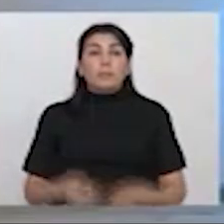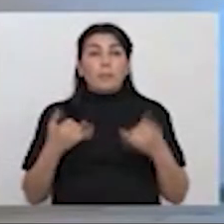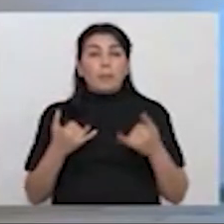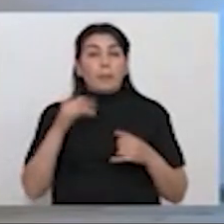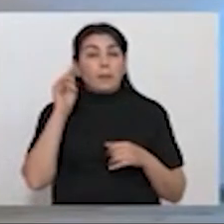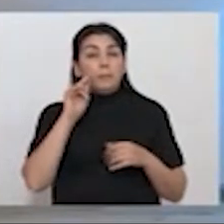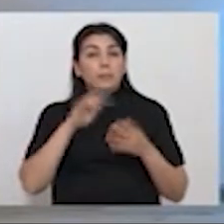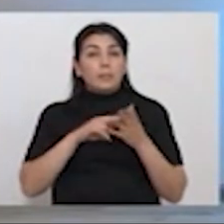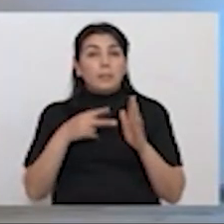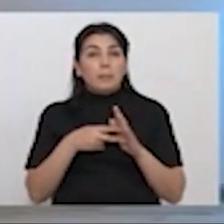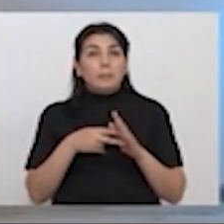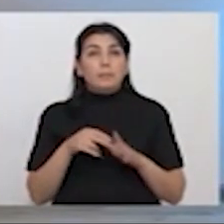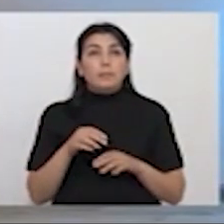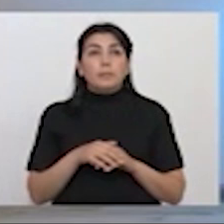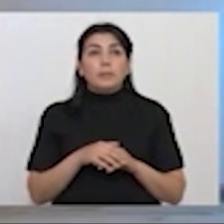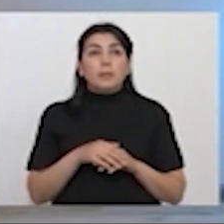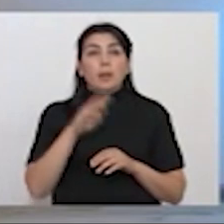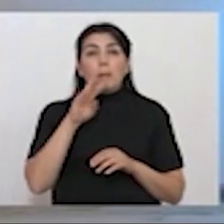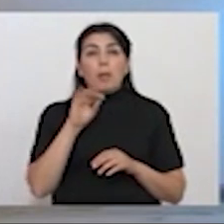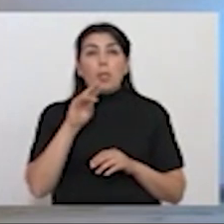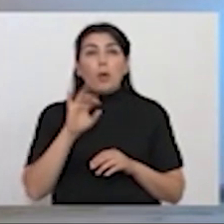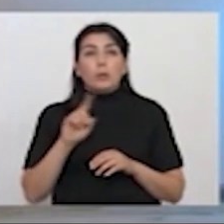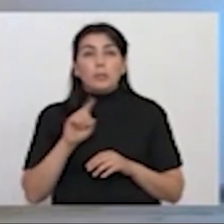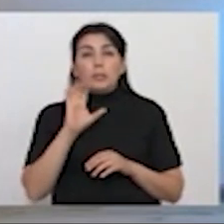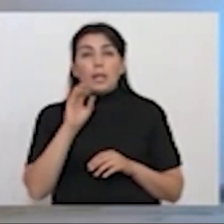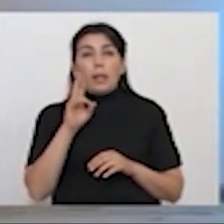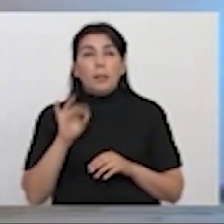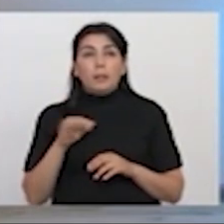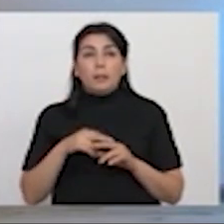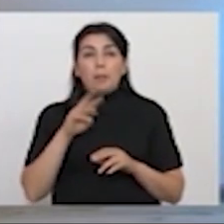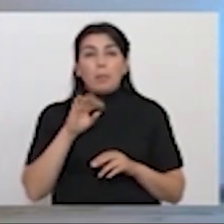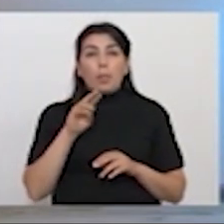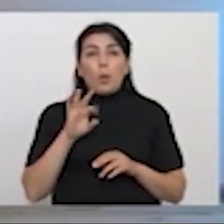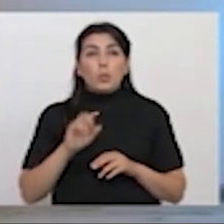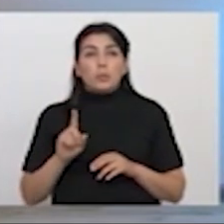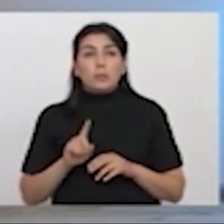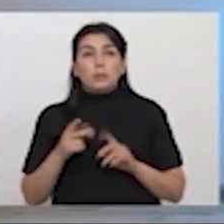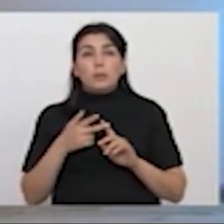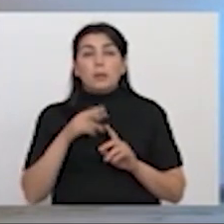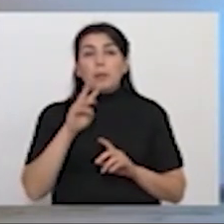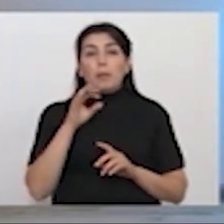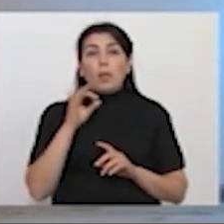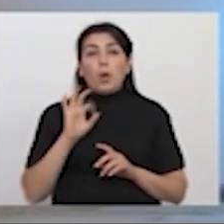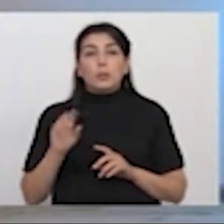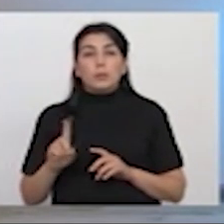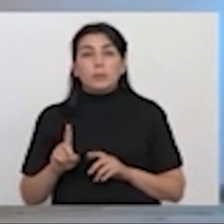Bugungi dars rejamiz birinchisi mitoz sikli, ikkinchisi mitoz, uchinchisi meyoz.